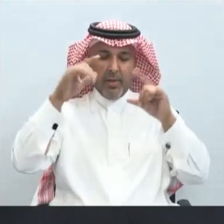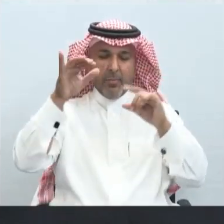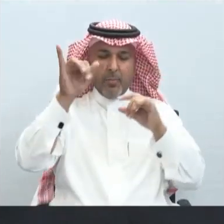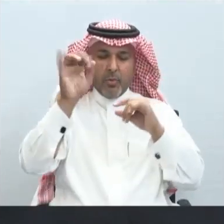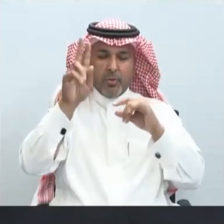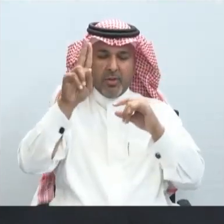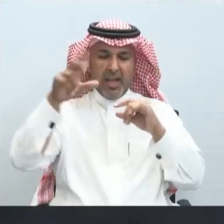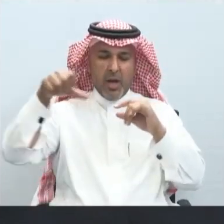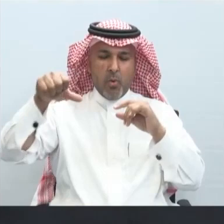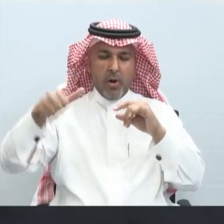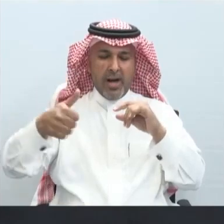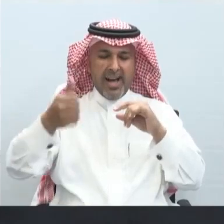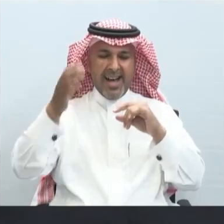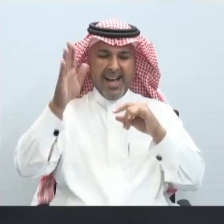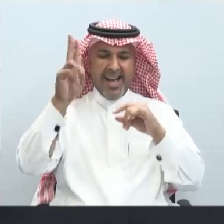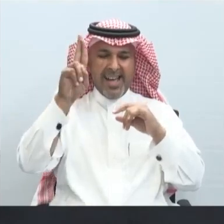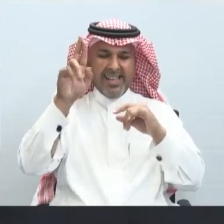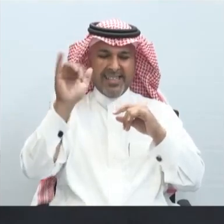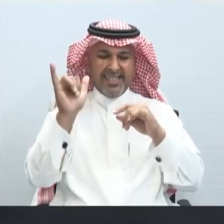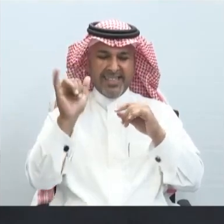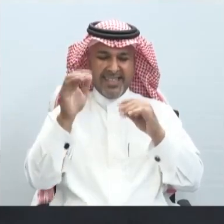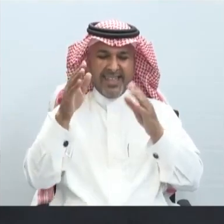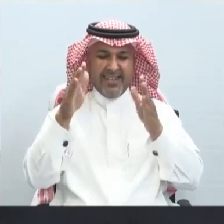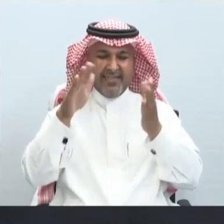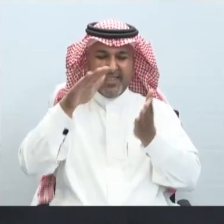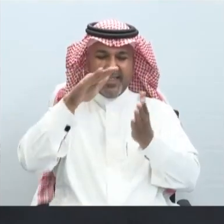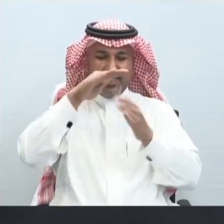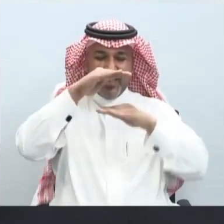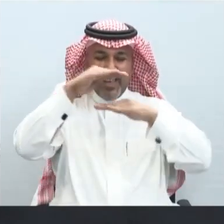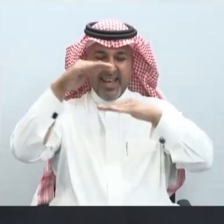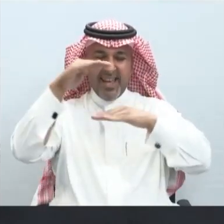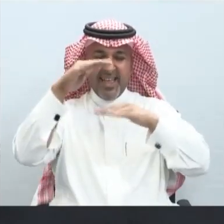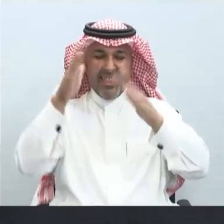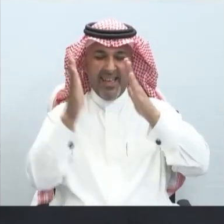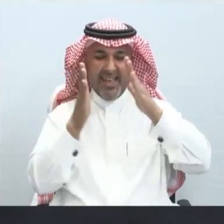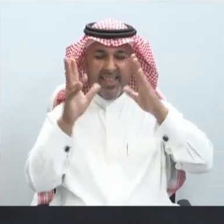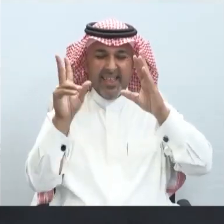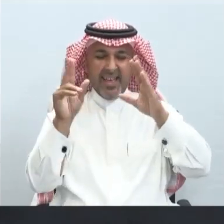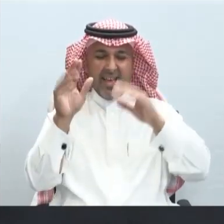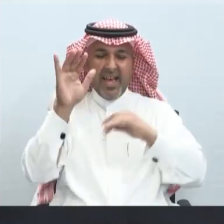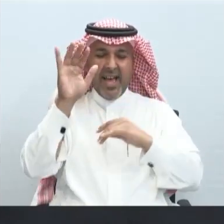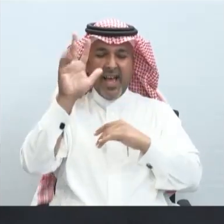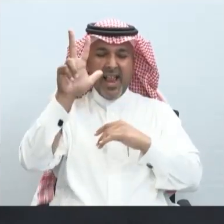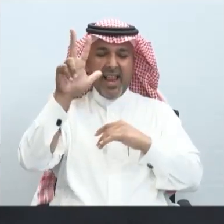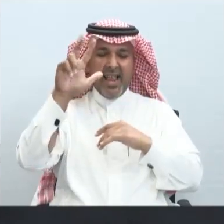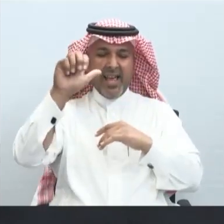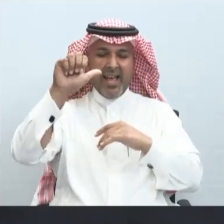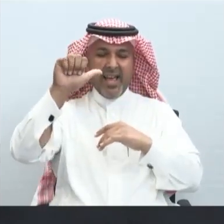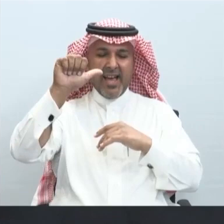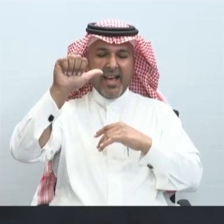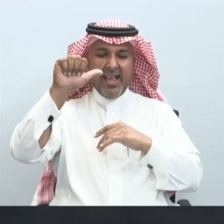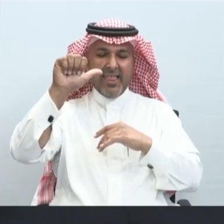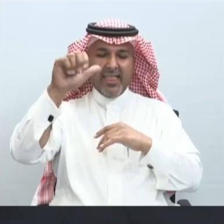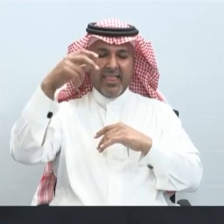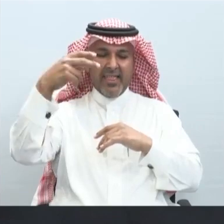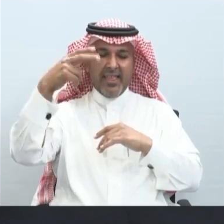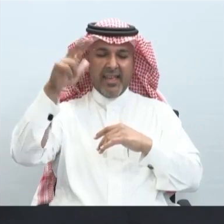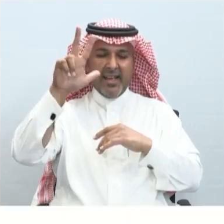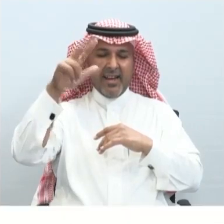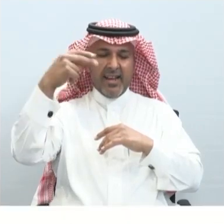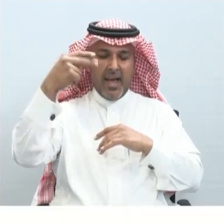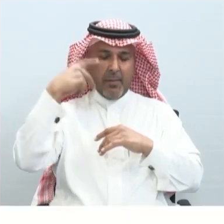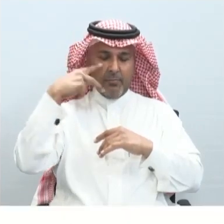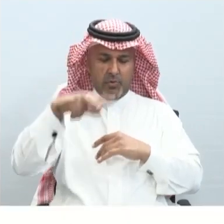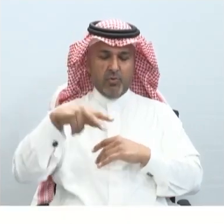يطرى ما بين حساب مساحه المثلث وحساب مساحه متوازي الاضلاع نتمنى لكم دائما وابدا متابعه طيبه